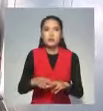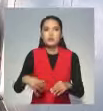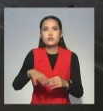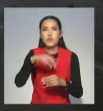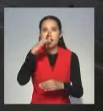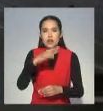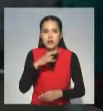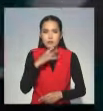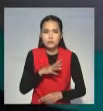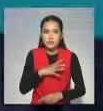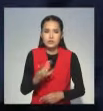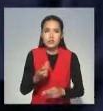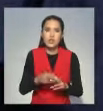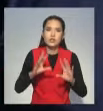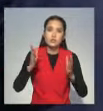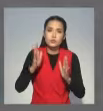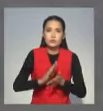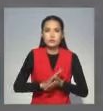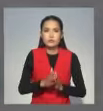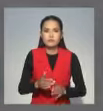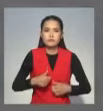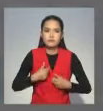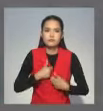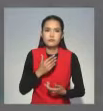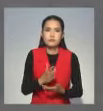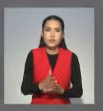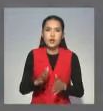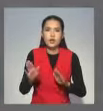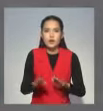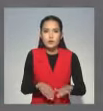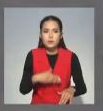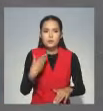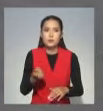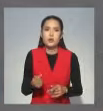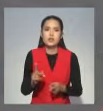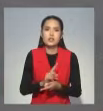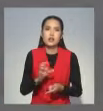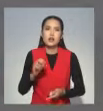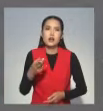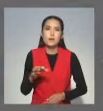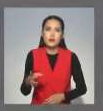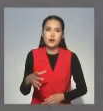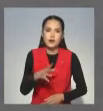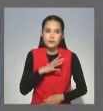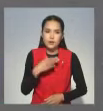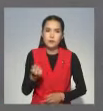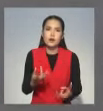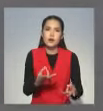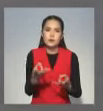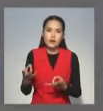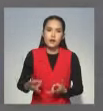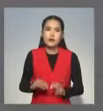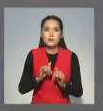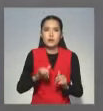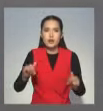И костанайцы теперь отвечают тем же. Трагические события, случившиеся в Абайской области, не оставили равнодушными